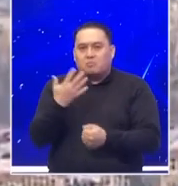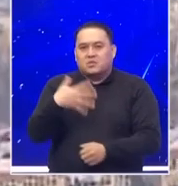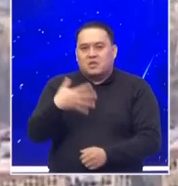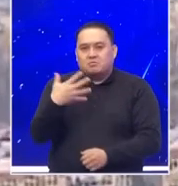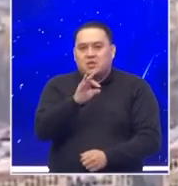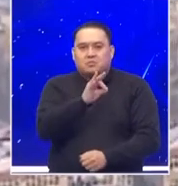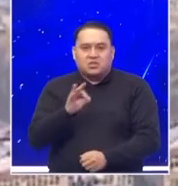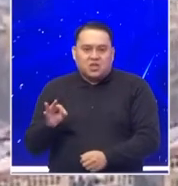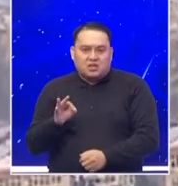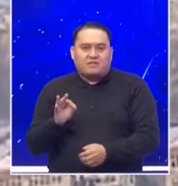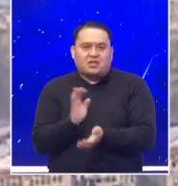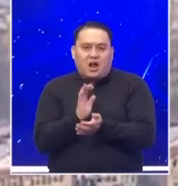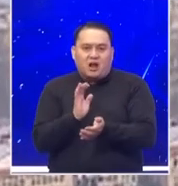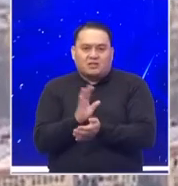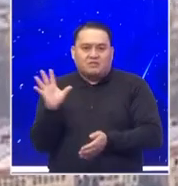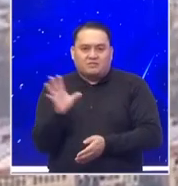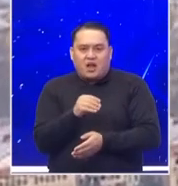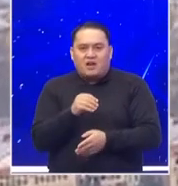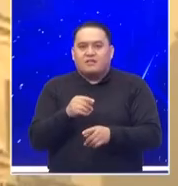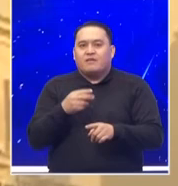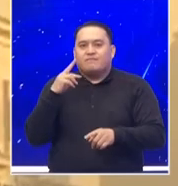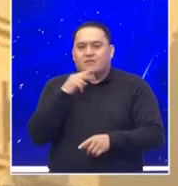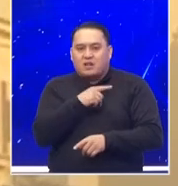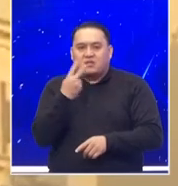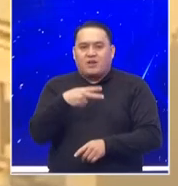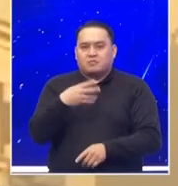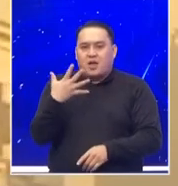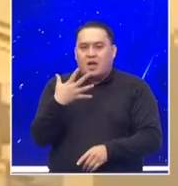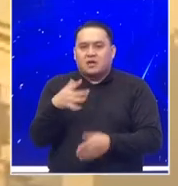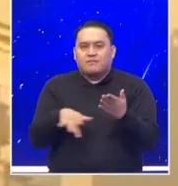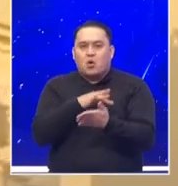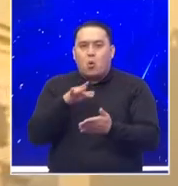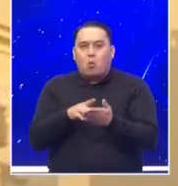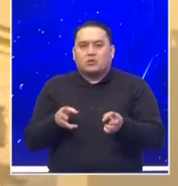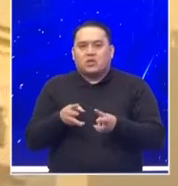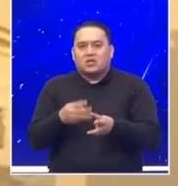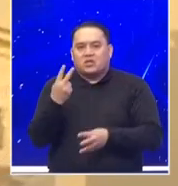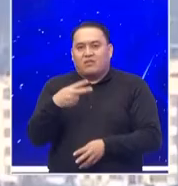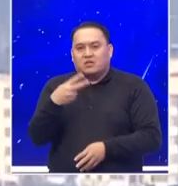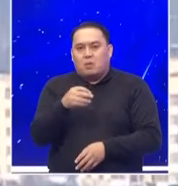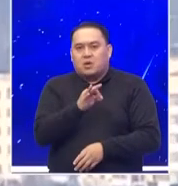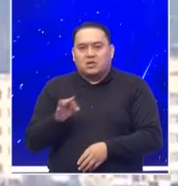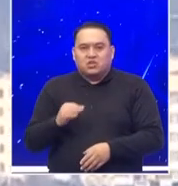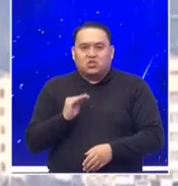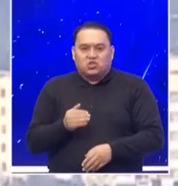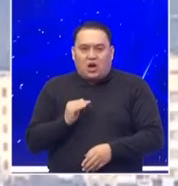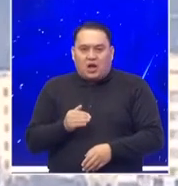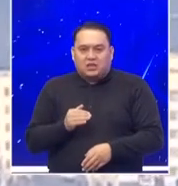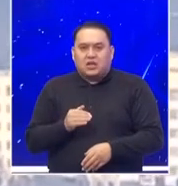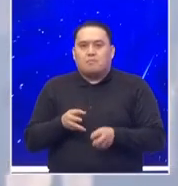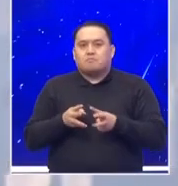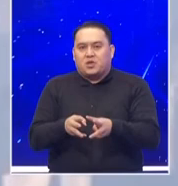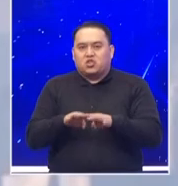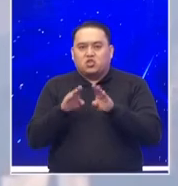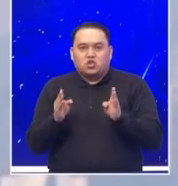55 процентов всех вредных выбросов 25 процентов на городские тэц и 20 процентов это частный сектор с печным